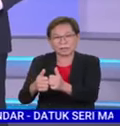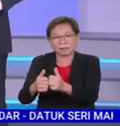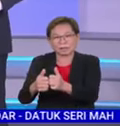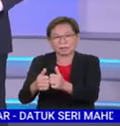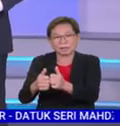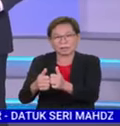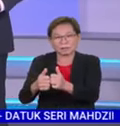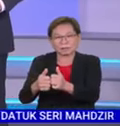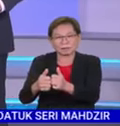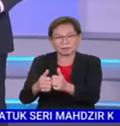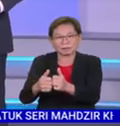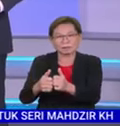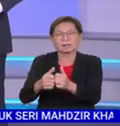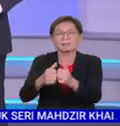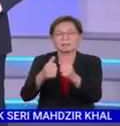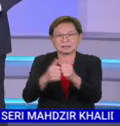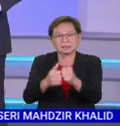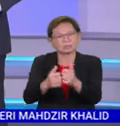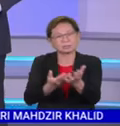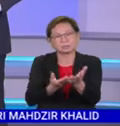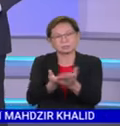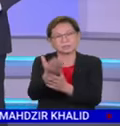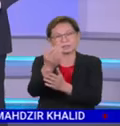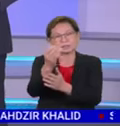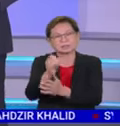pemain tuan rumah Stefan Kozlov dengan straight set.